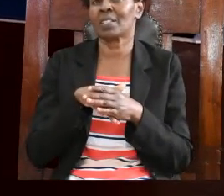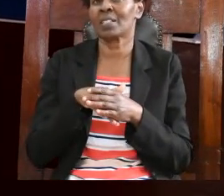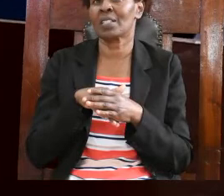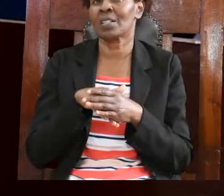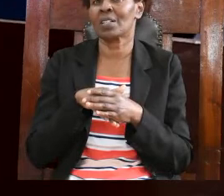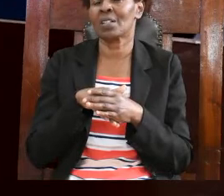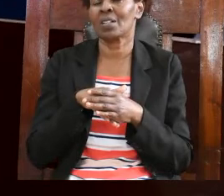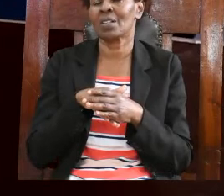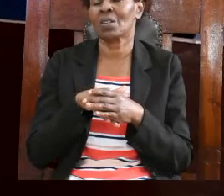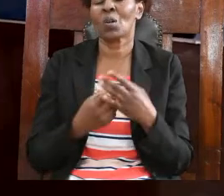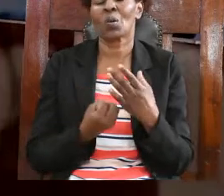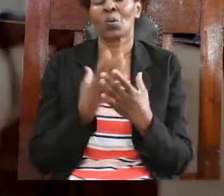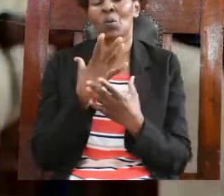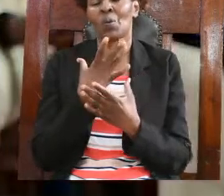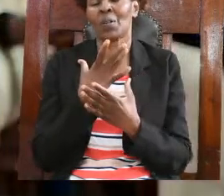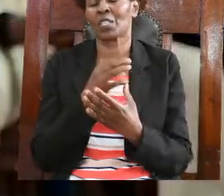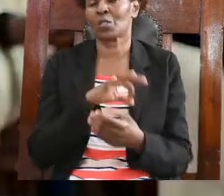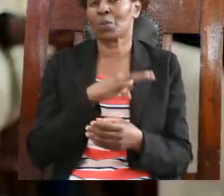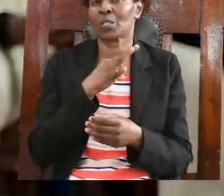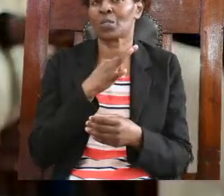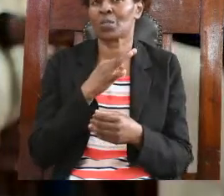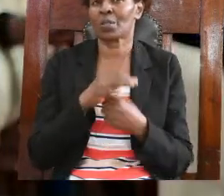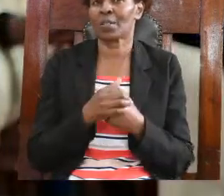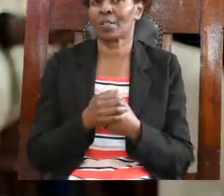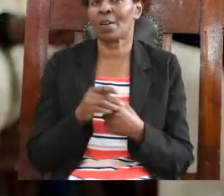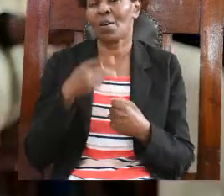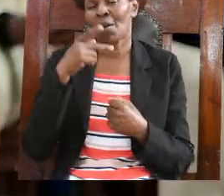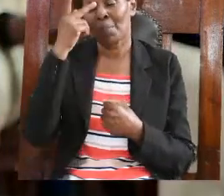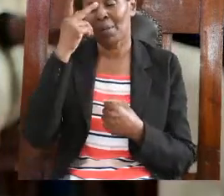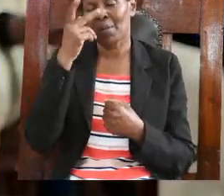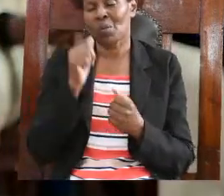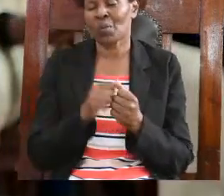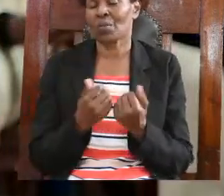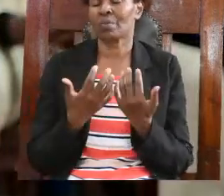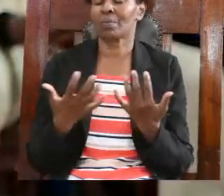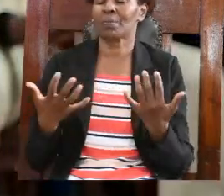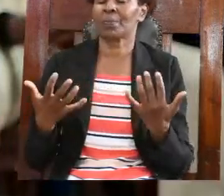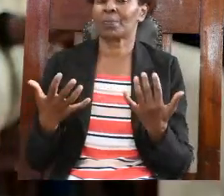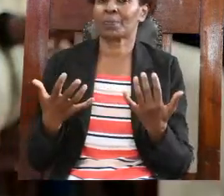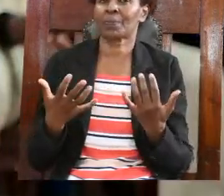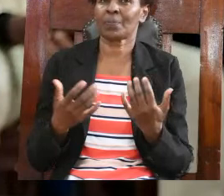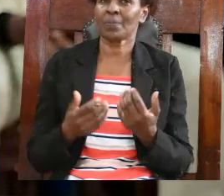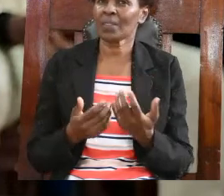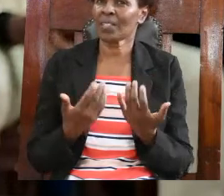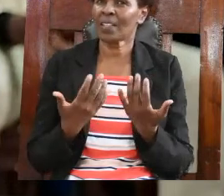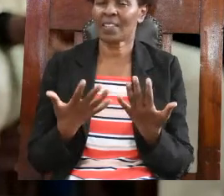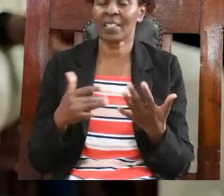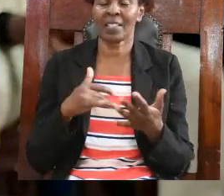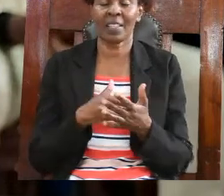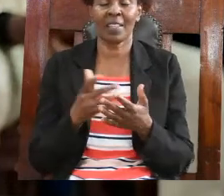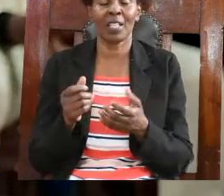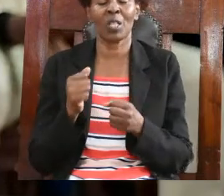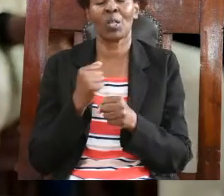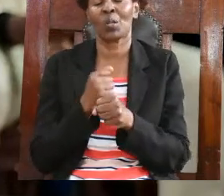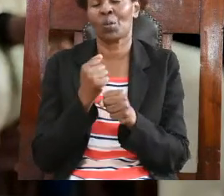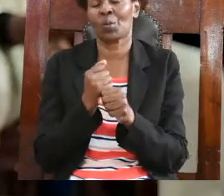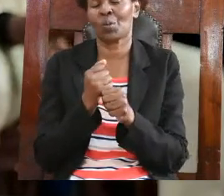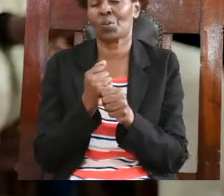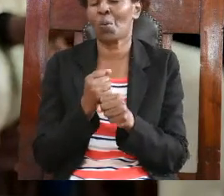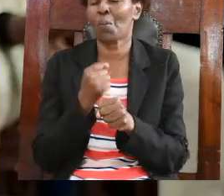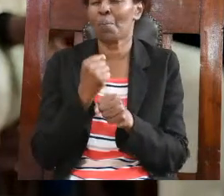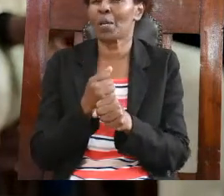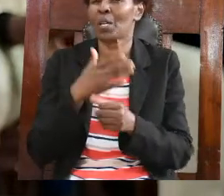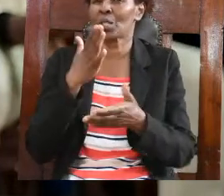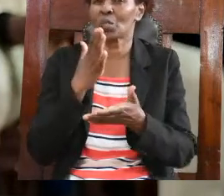hiyo ya kukua na kukomaa. Najua mzazi akiwa na mtoto, kuna mambo kadhaa ambayo atafanya hakikisha kwamba